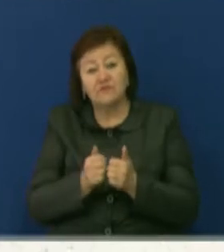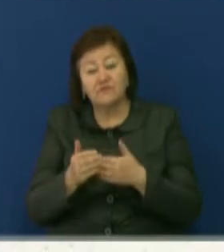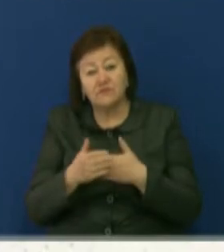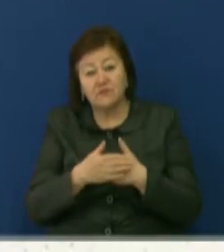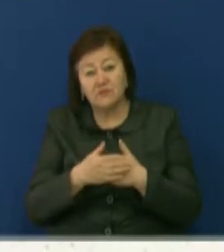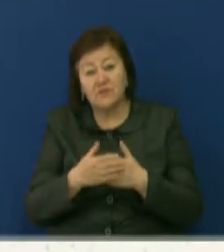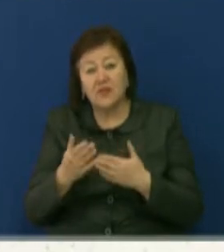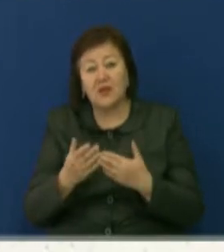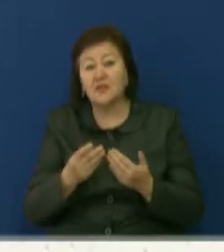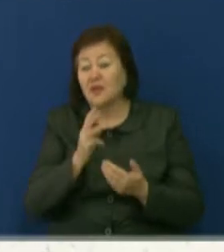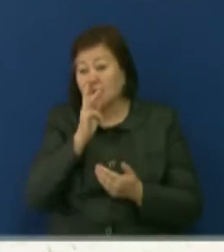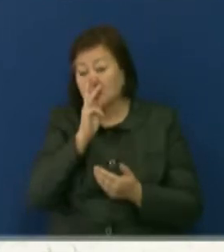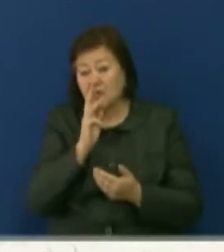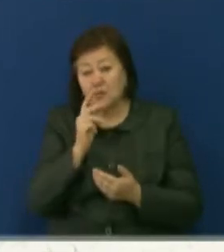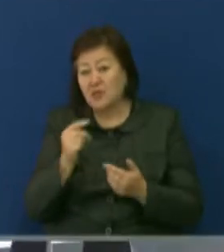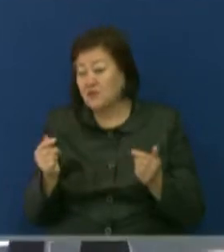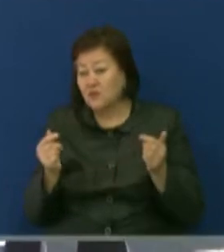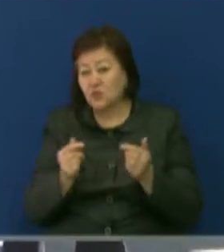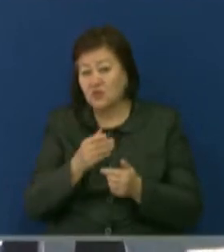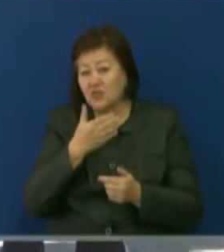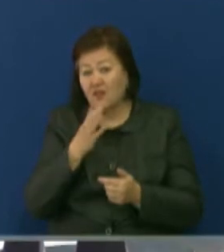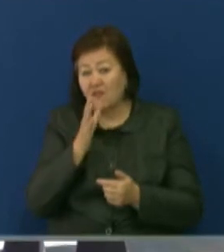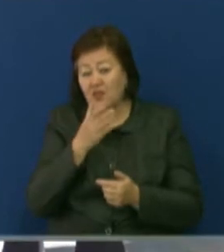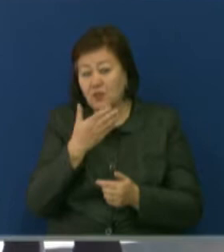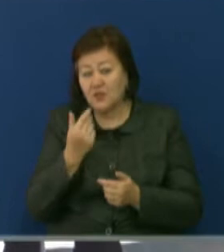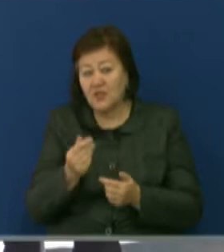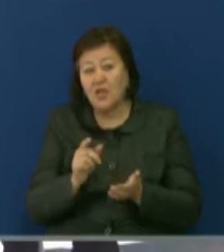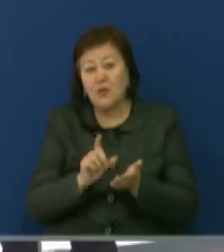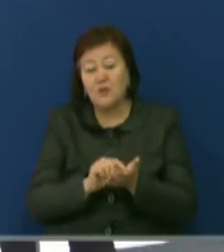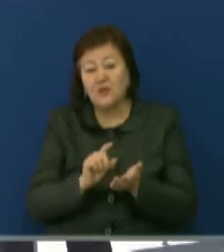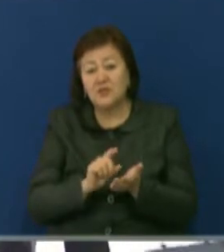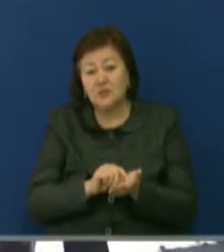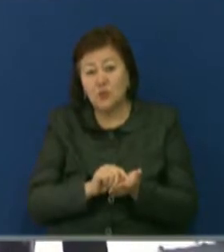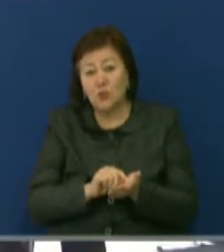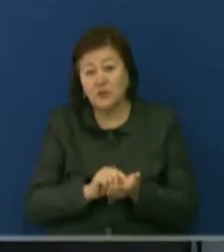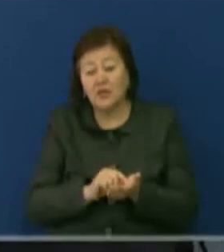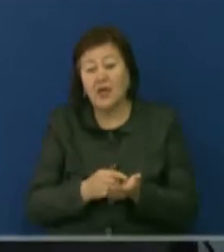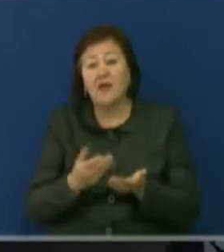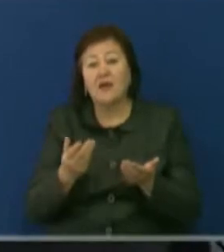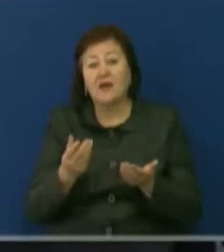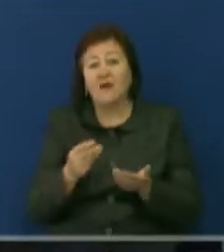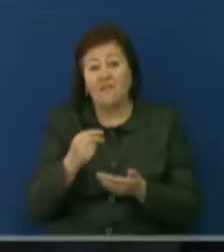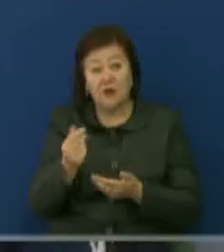айтуынша, оларға жалақы уақытында төленгенімен зейнетақы мен басқа да әлеуметтік аударымдар жоқ.